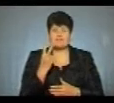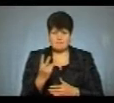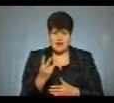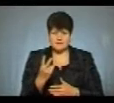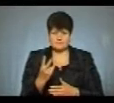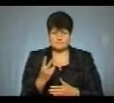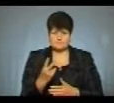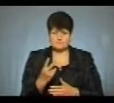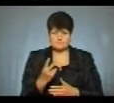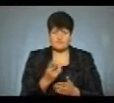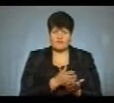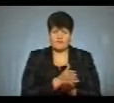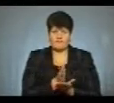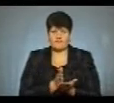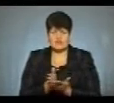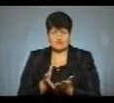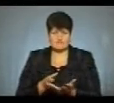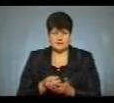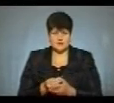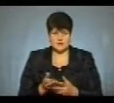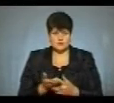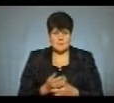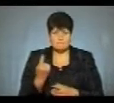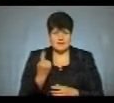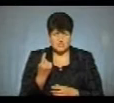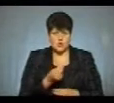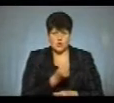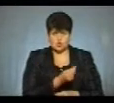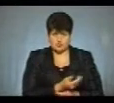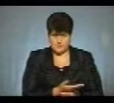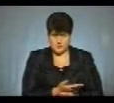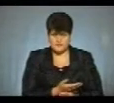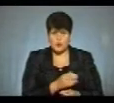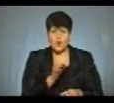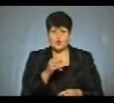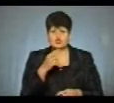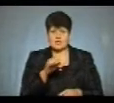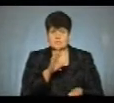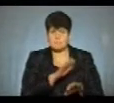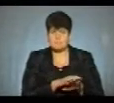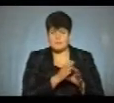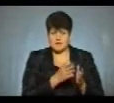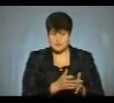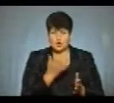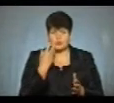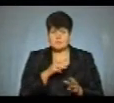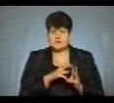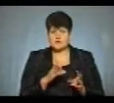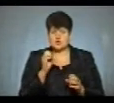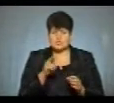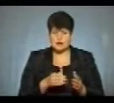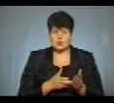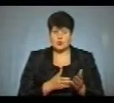види виплати субсидій. Це перший – це в грошовій формі через Ощадбанк, коли Міністерство соціальної політики